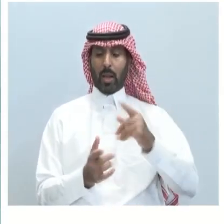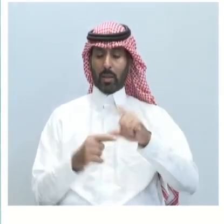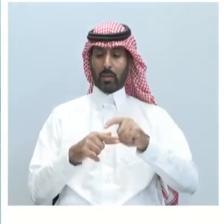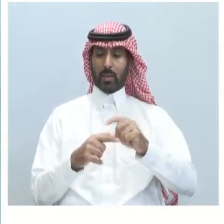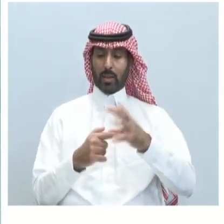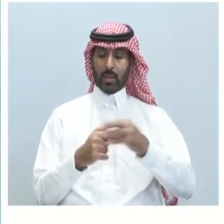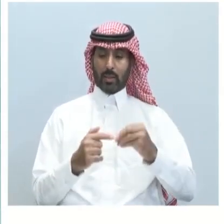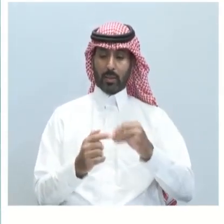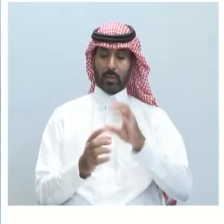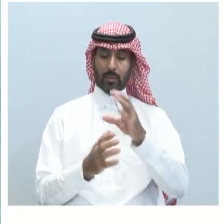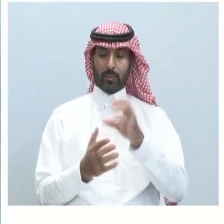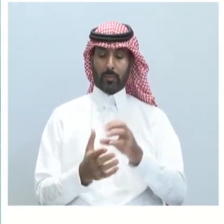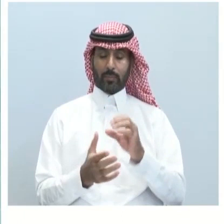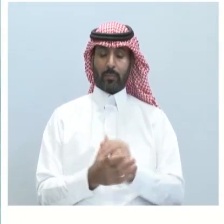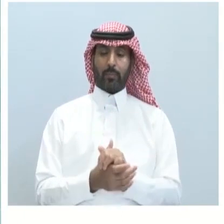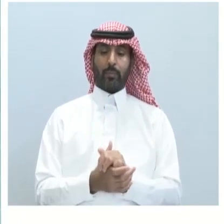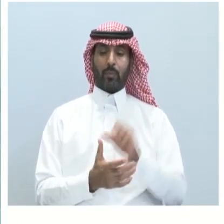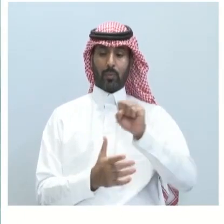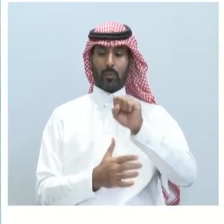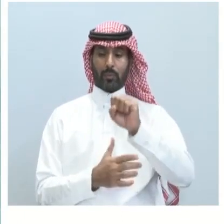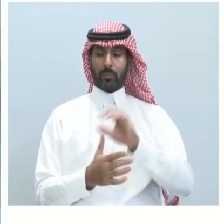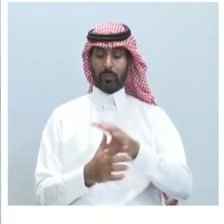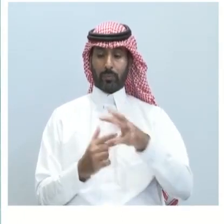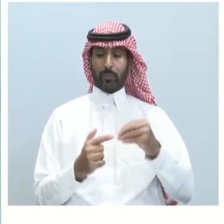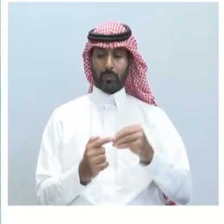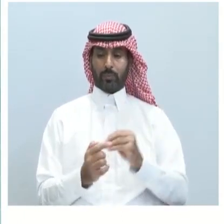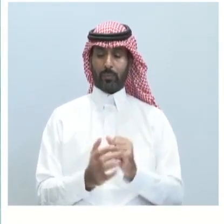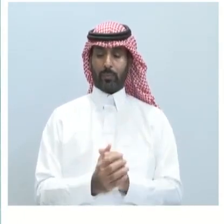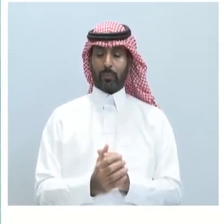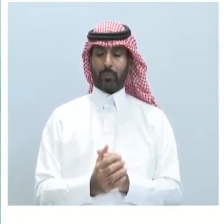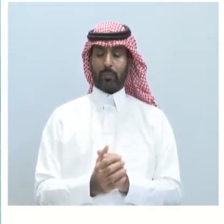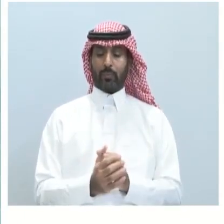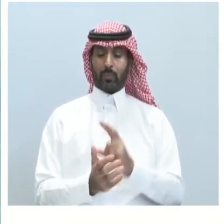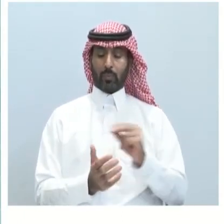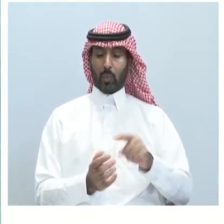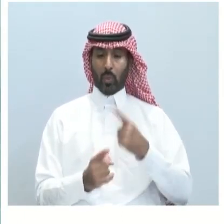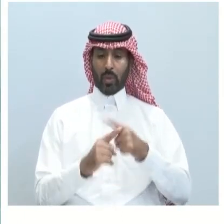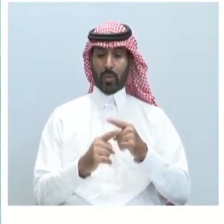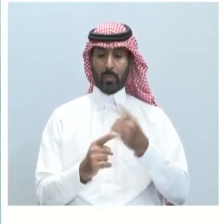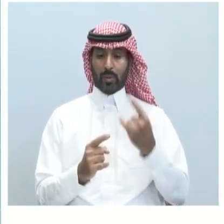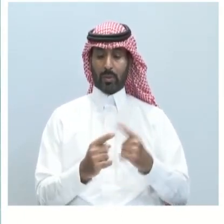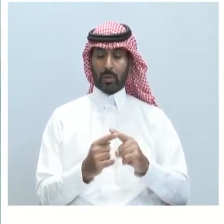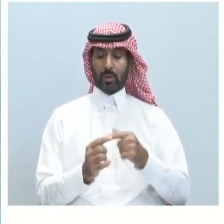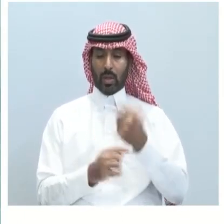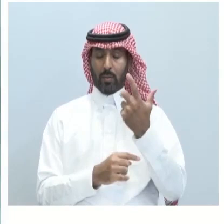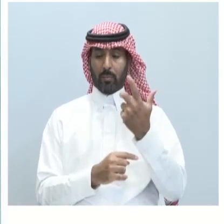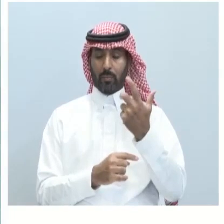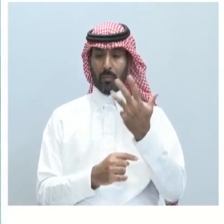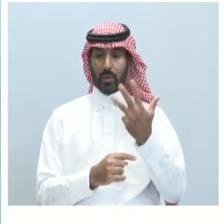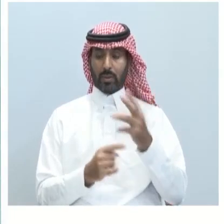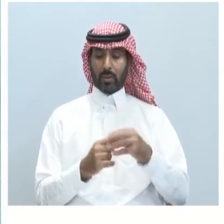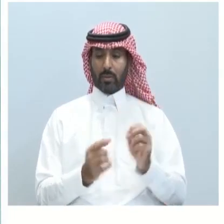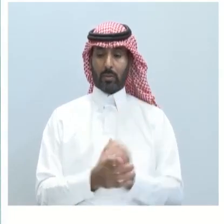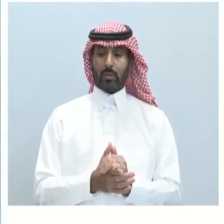نطرح الاسس في القسمه نطرح الاسس حتى تكون القيمه عند قيمه واحد ضرب عشره اس سالب تسعه مول